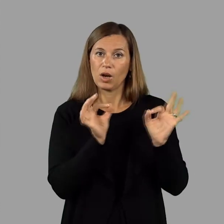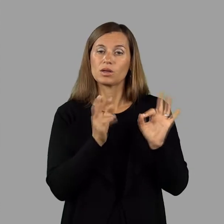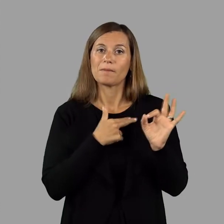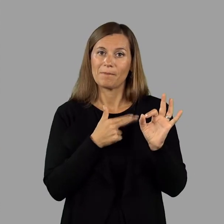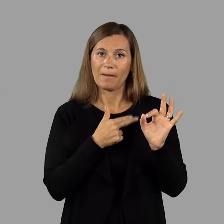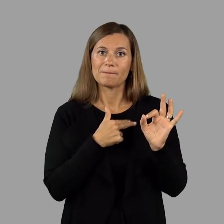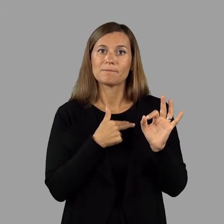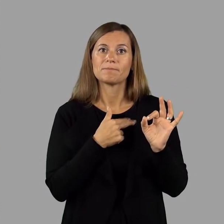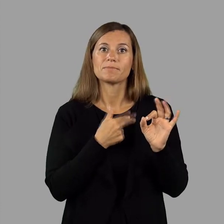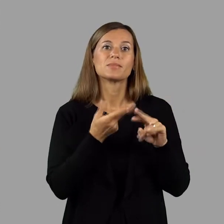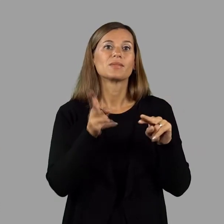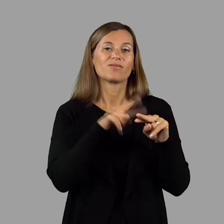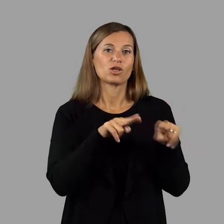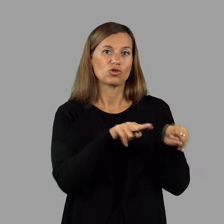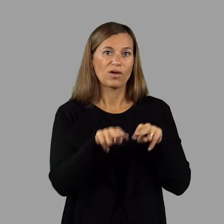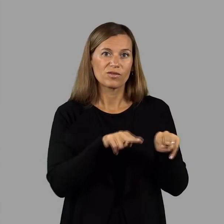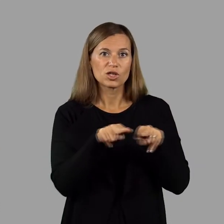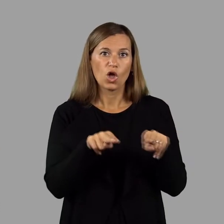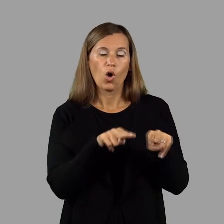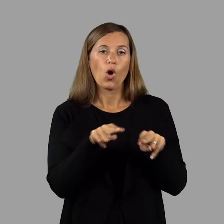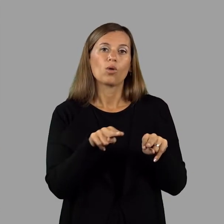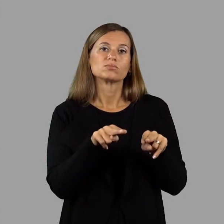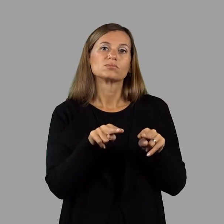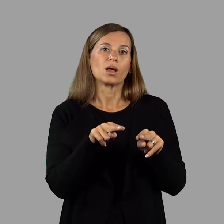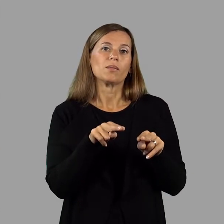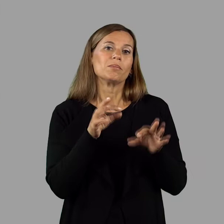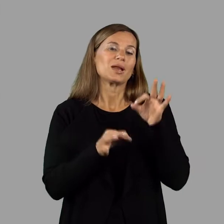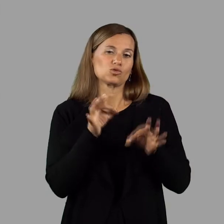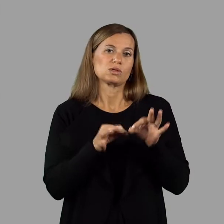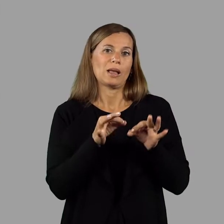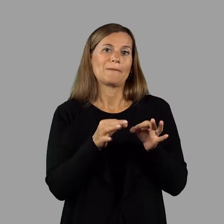Pripravljenih imam več video demo programov.